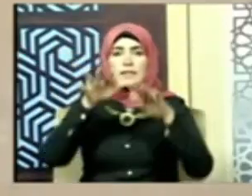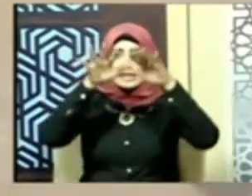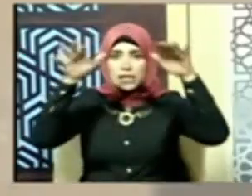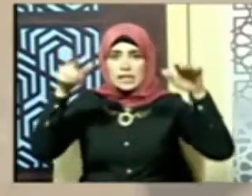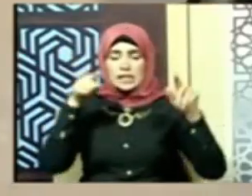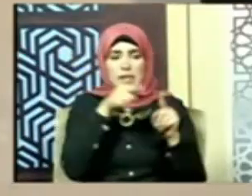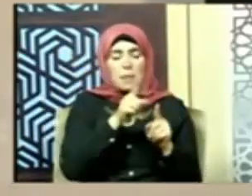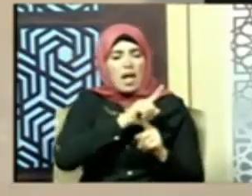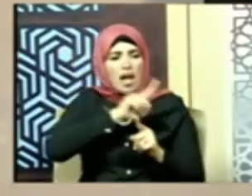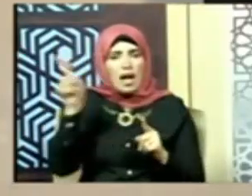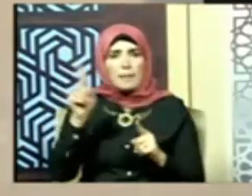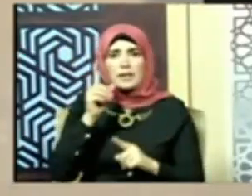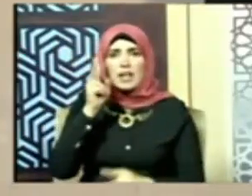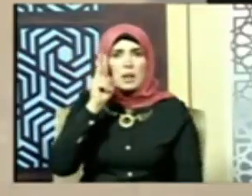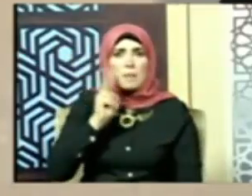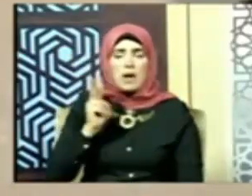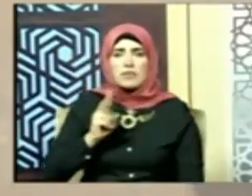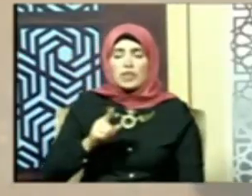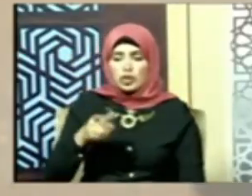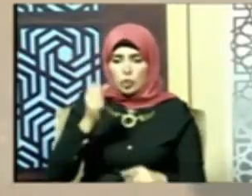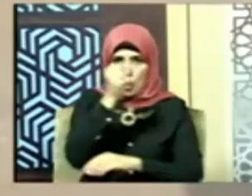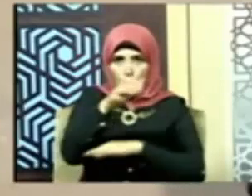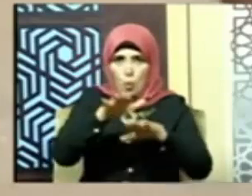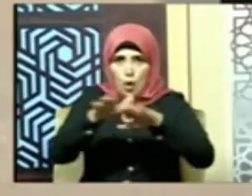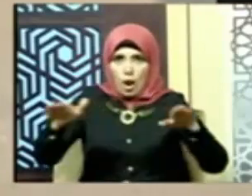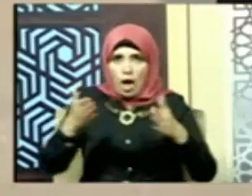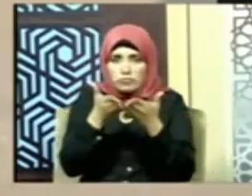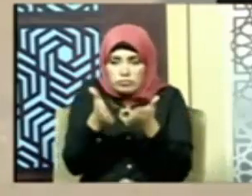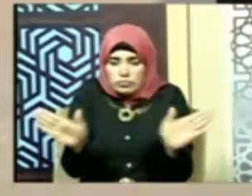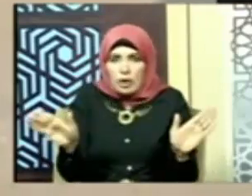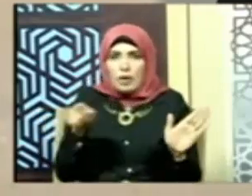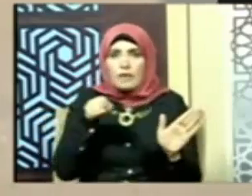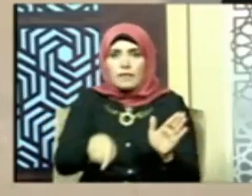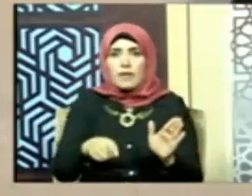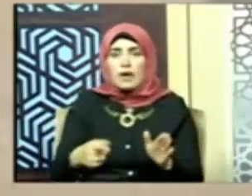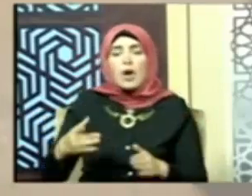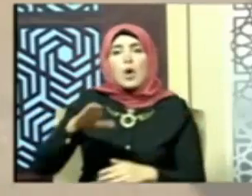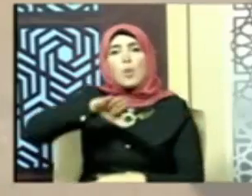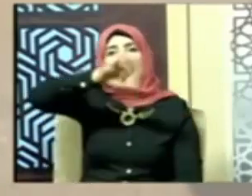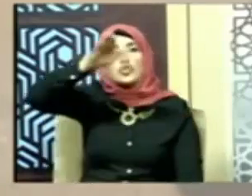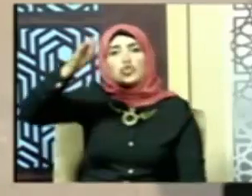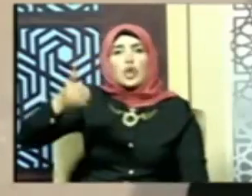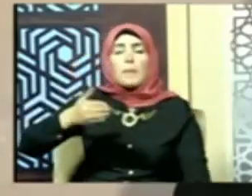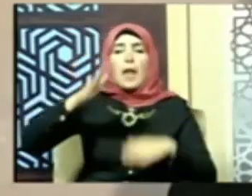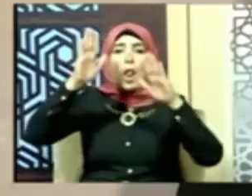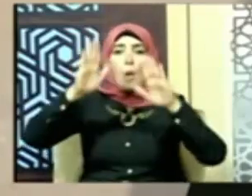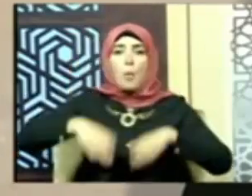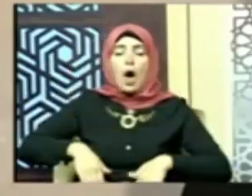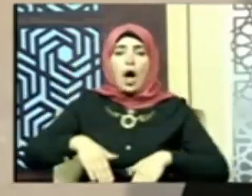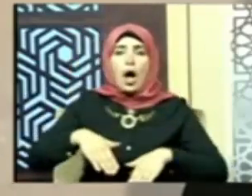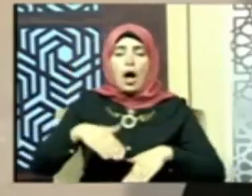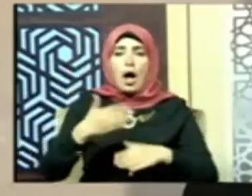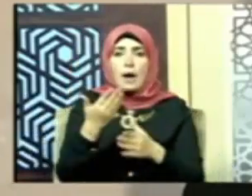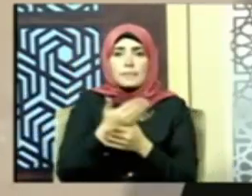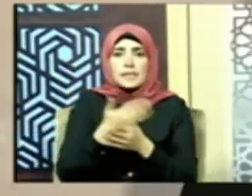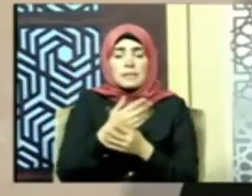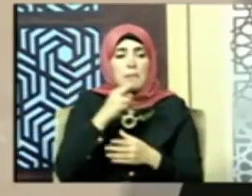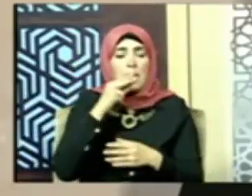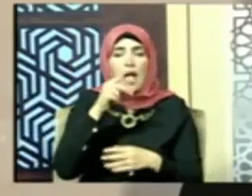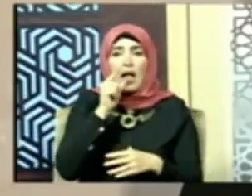يتفطرن منه وتنشق الأرض وتخر الجبال هدا أن